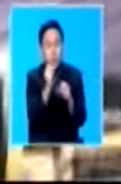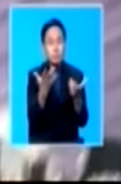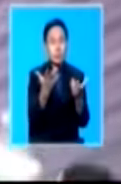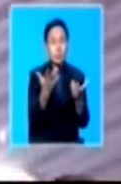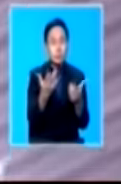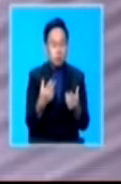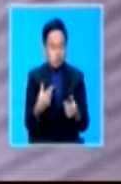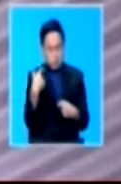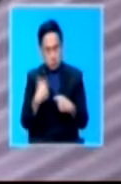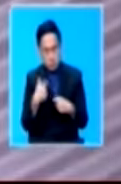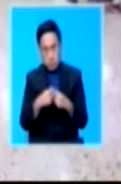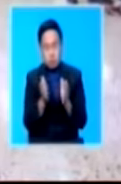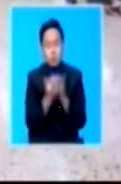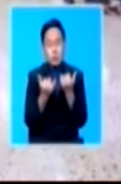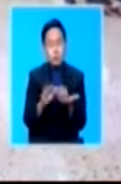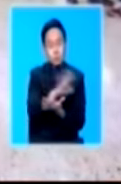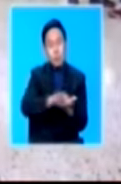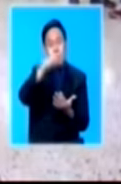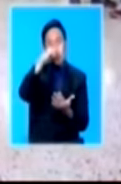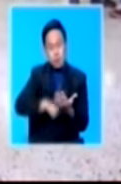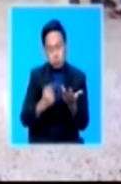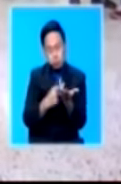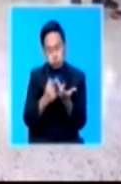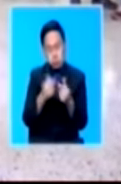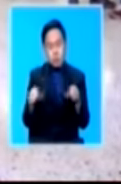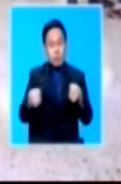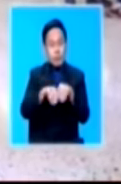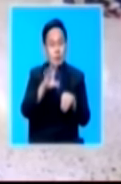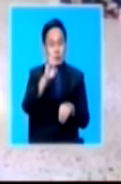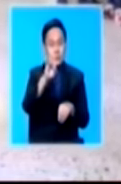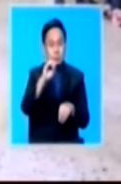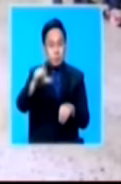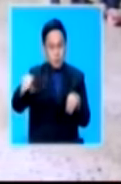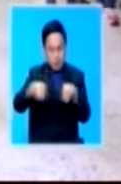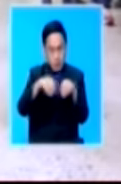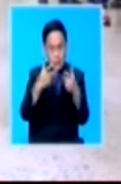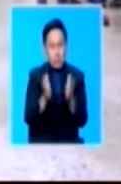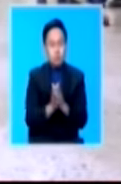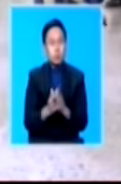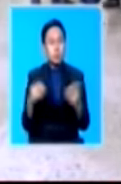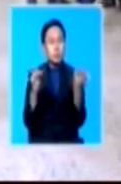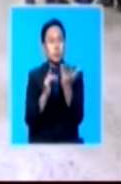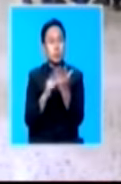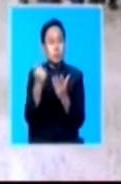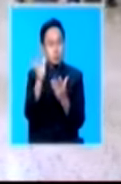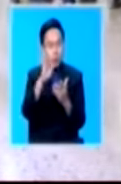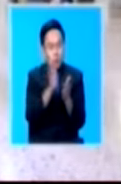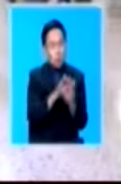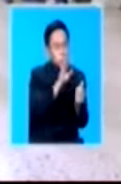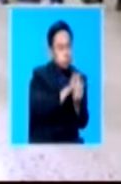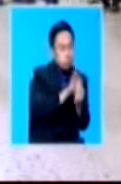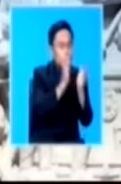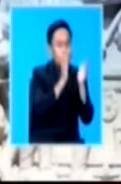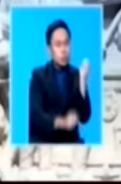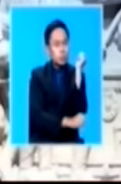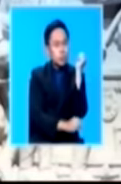เยอะขึ้นทุกวันนี้เกือบ70 ล้านแล้วนะเพราะนั้นเราจะทำเน้นเฉพาะในเรื่องของความทันสมัยอย่างเดียวก็ไม่ได้ต้องดูแลคนที่มีรายได้น้อยด้ว